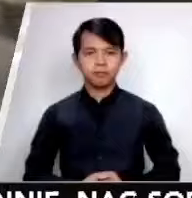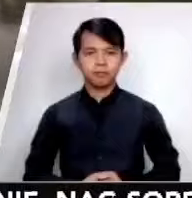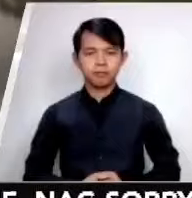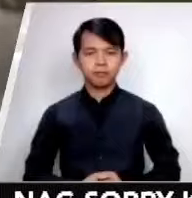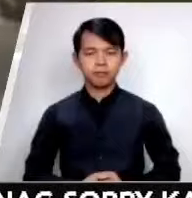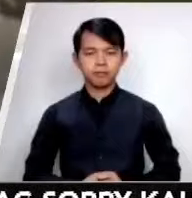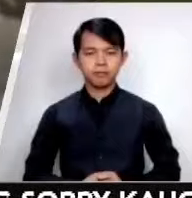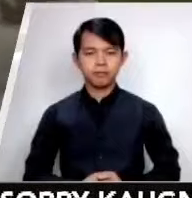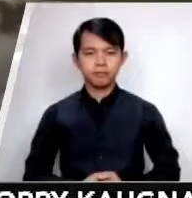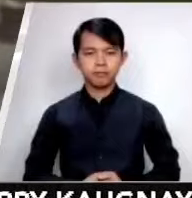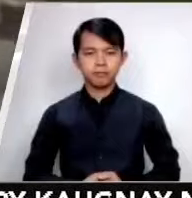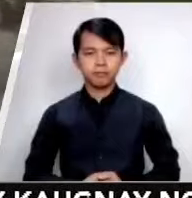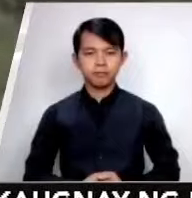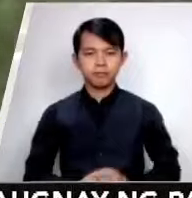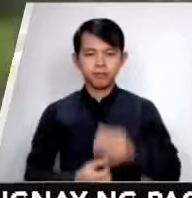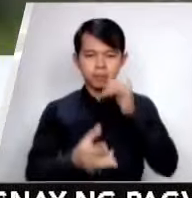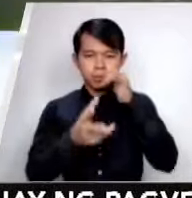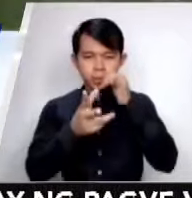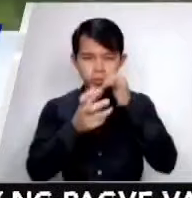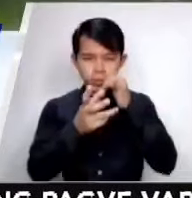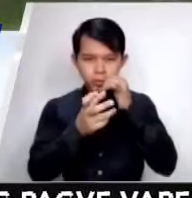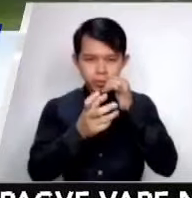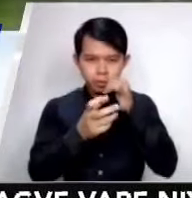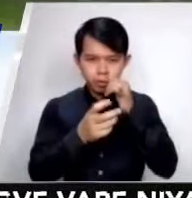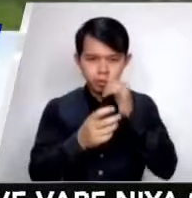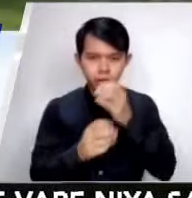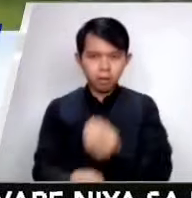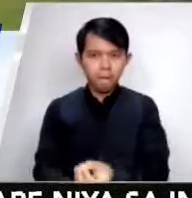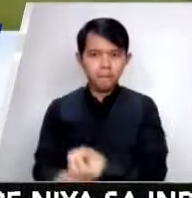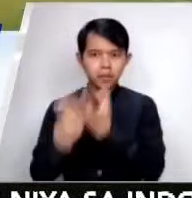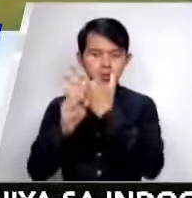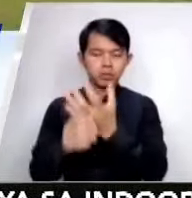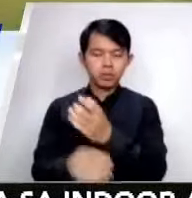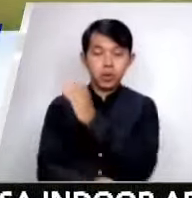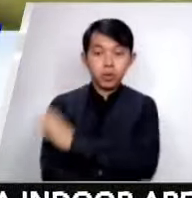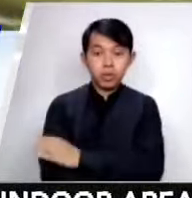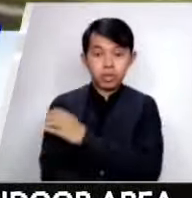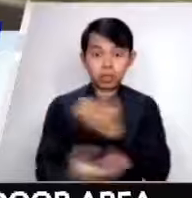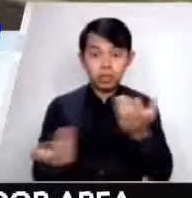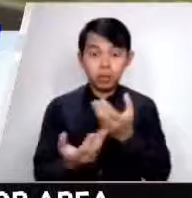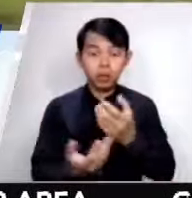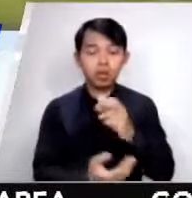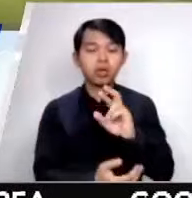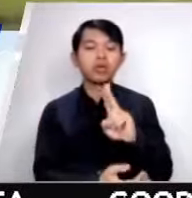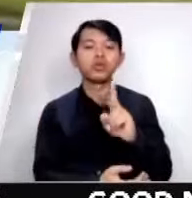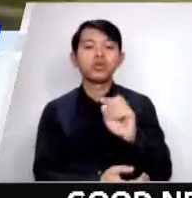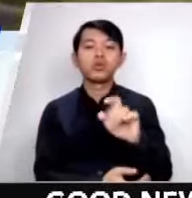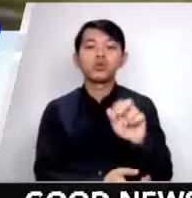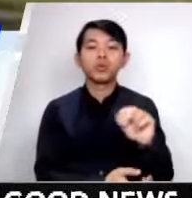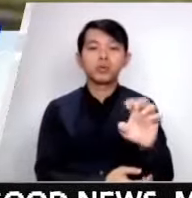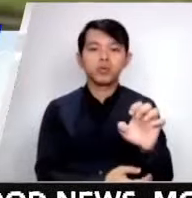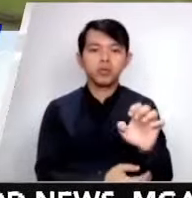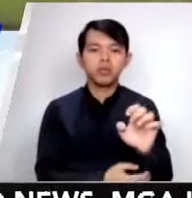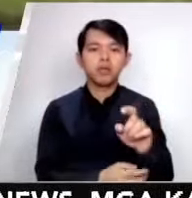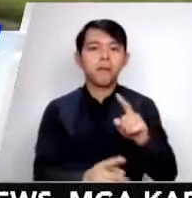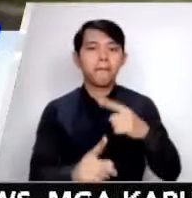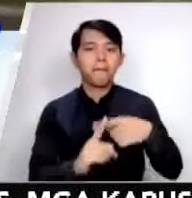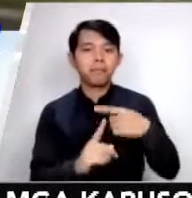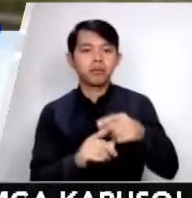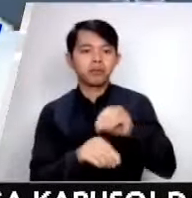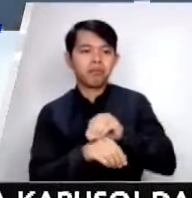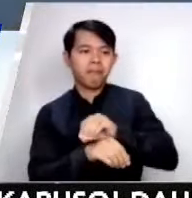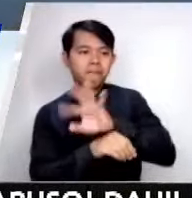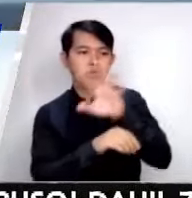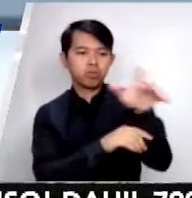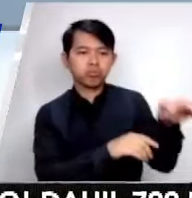Nakita sa dashcam ang pagsabog sa maternity clinic na yan sa Kyiv, Ukraine. Tinamaan ito ng tumalsik na debris habang nagpapaulan